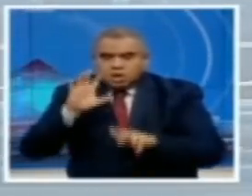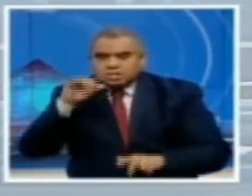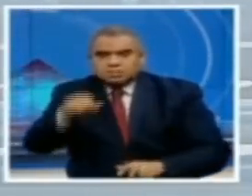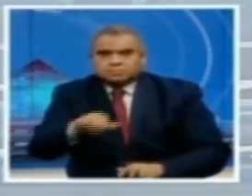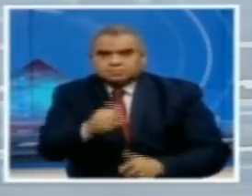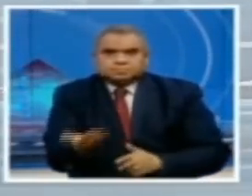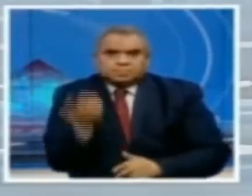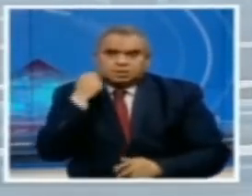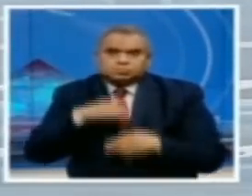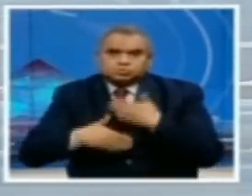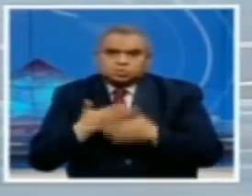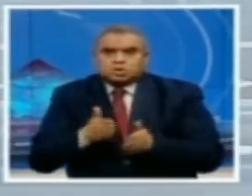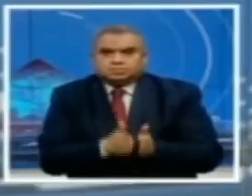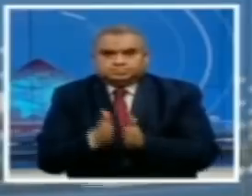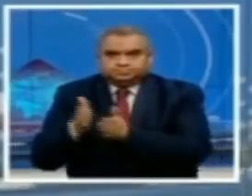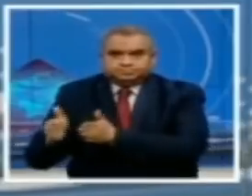الدولة.